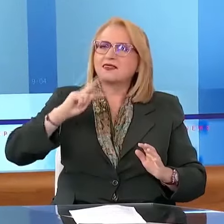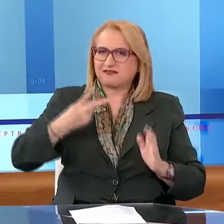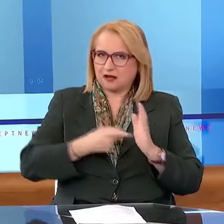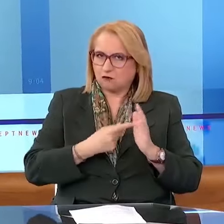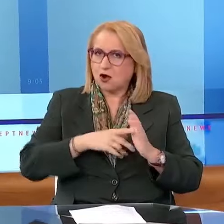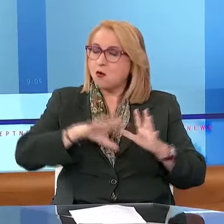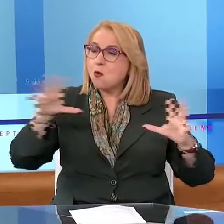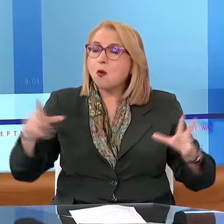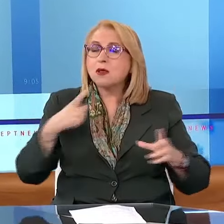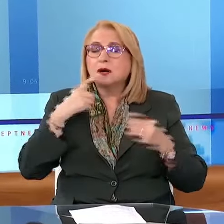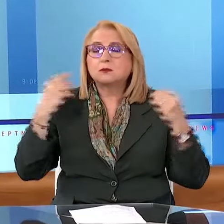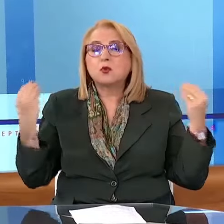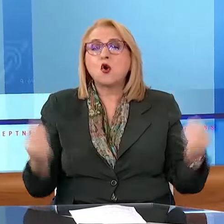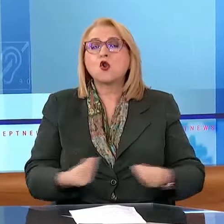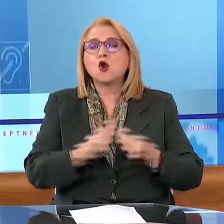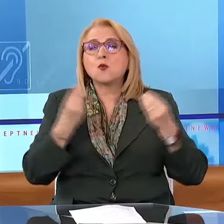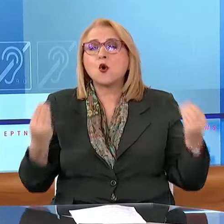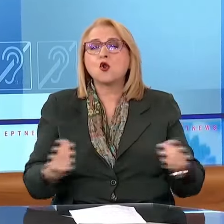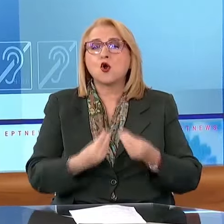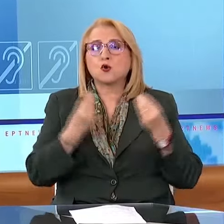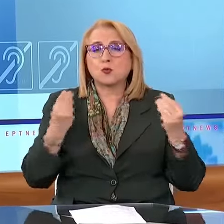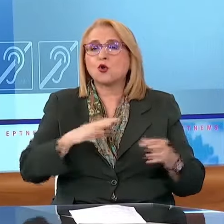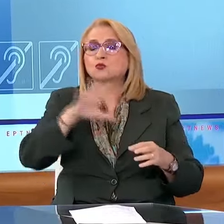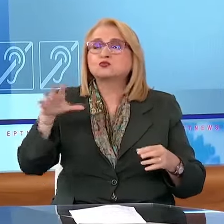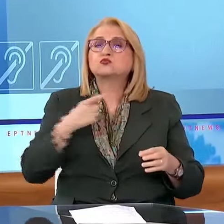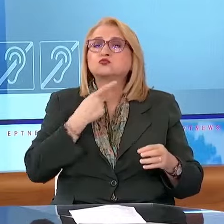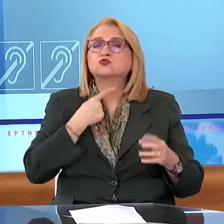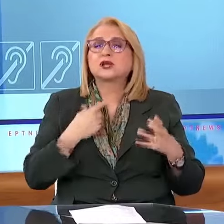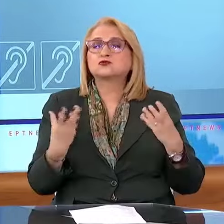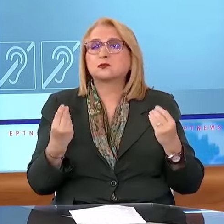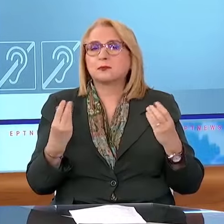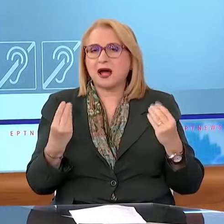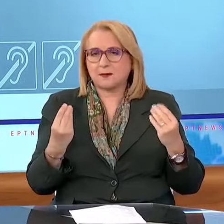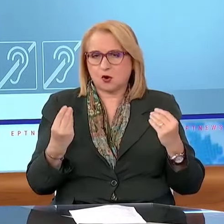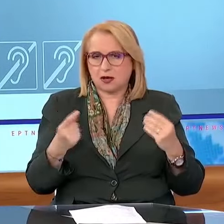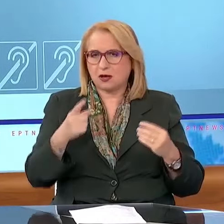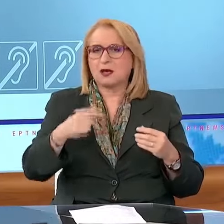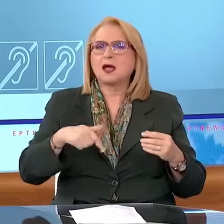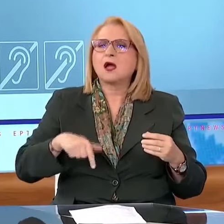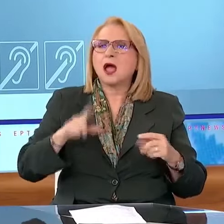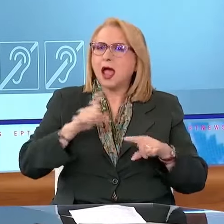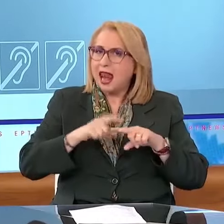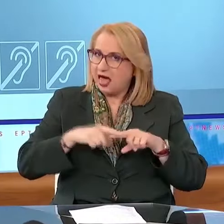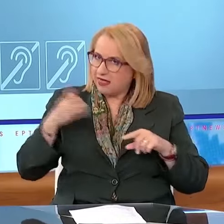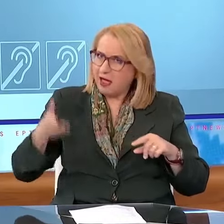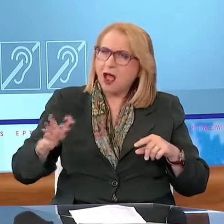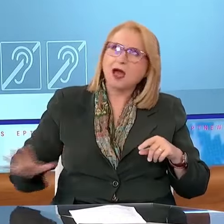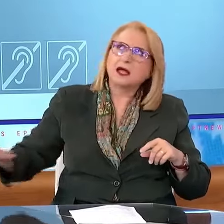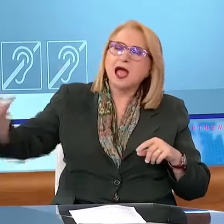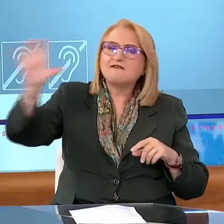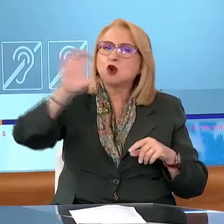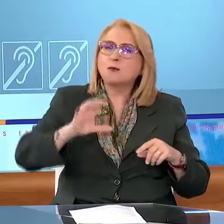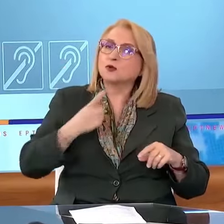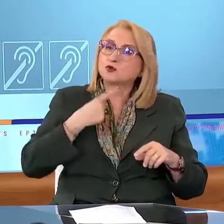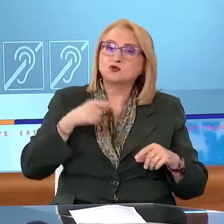Σάτι και των συνεργατών της φαίνεται να είναι από τα πλέον δημοφιλή του φετινού διαγωνισμού όχι μόνο στην Ελλάδα αλλά και σε άλλες ευρωπαϊκές χώρες.